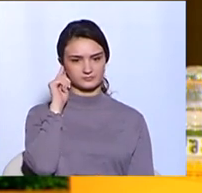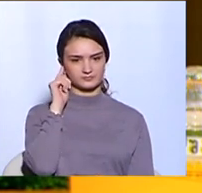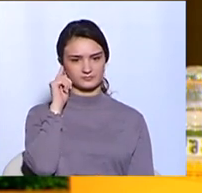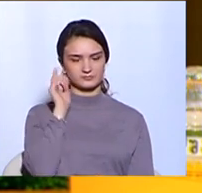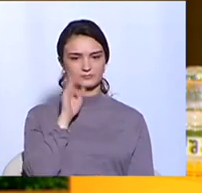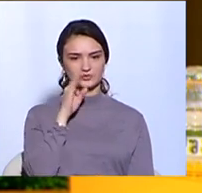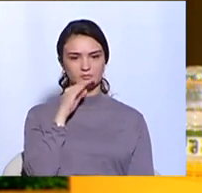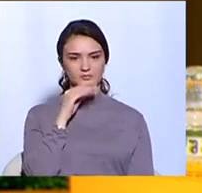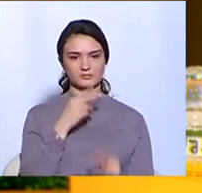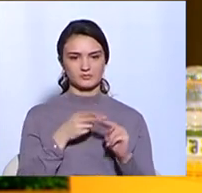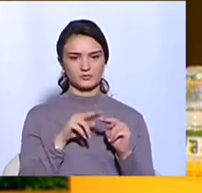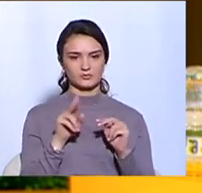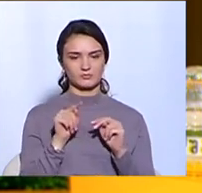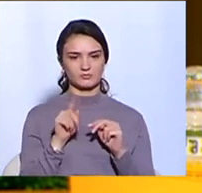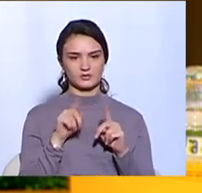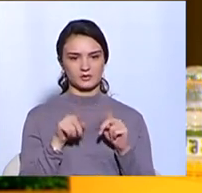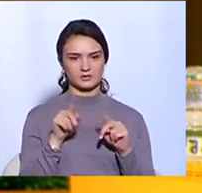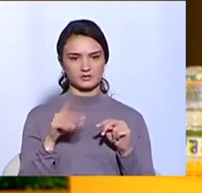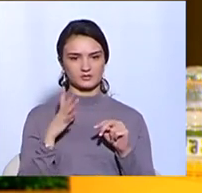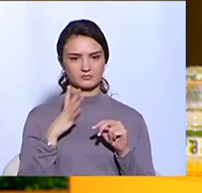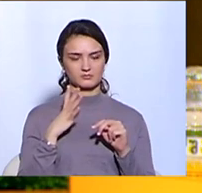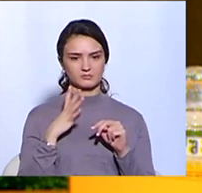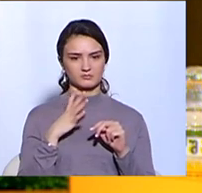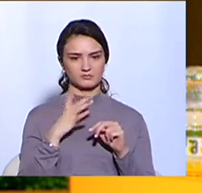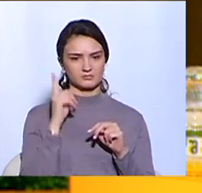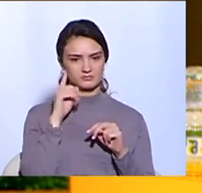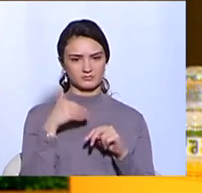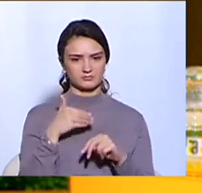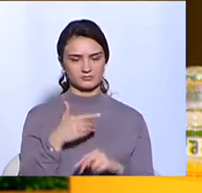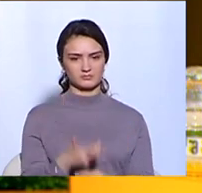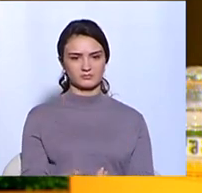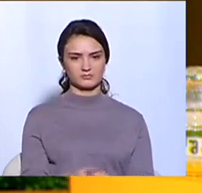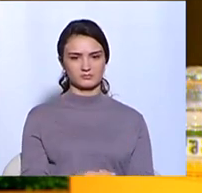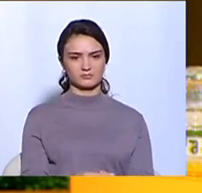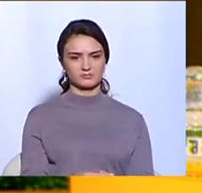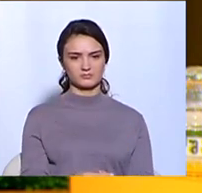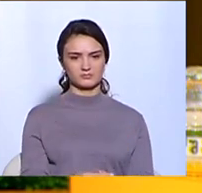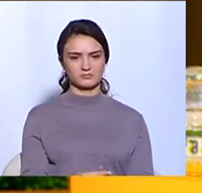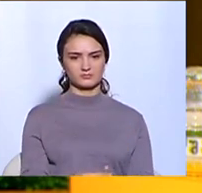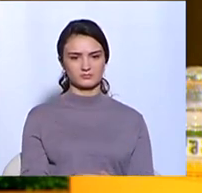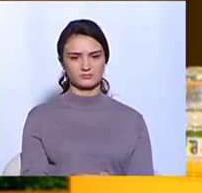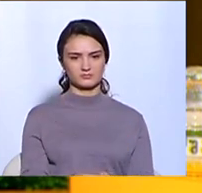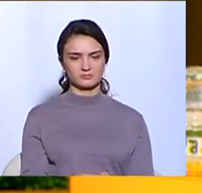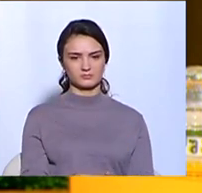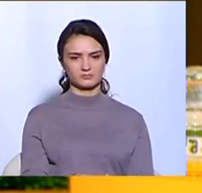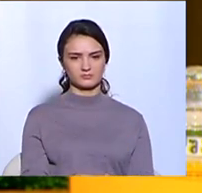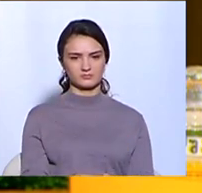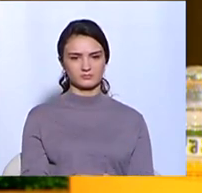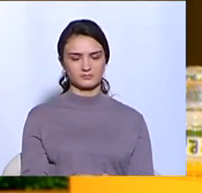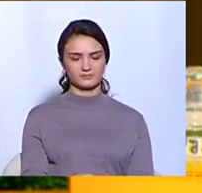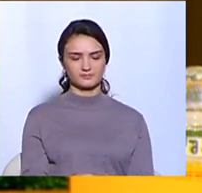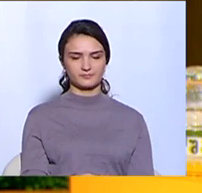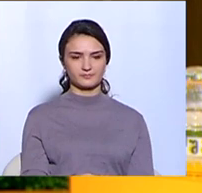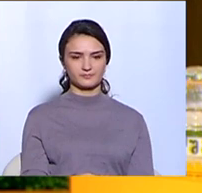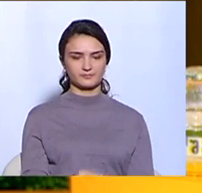ფიზიკური დატვირთვა, იმიტომ რომ ეს ხანდახან არის რთული შესასრულებელი, ხანდახან კი სახიფათო, მაგალითად დაუსრულებელი ოსტეოგენეზის შემთხვევაში